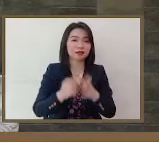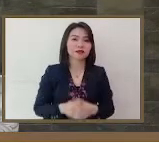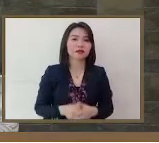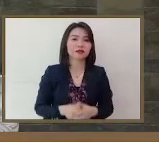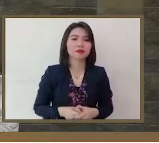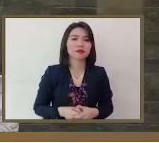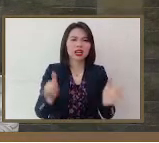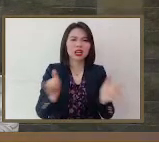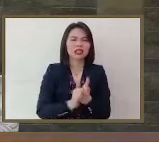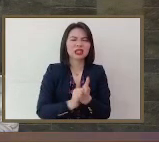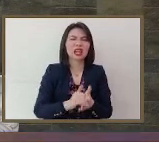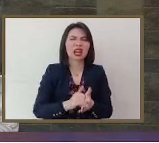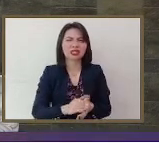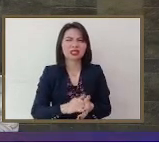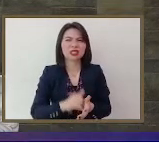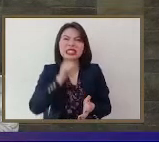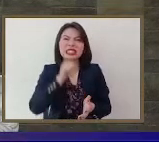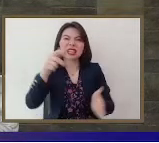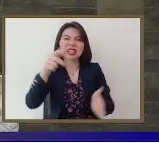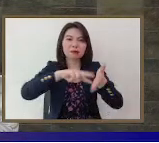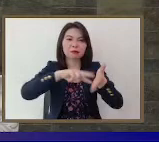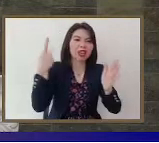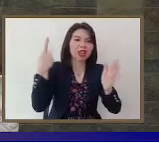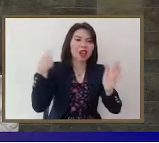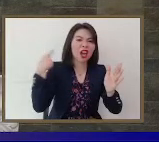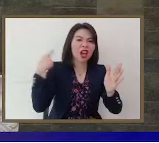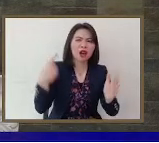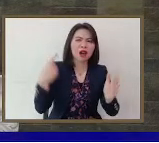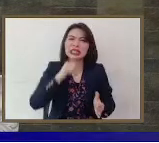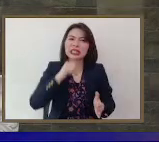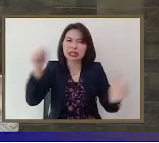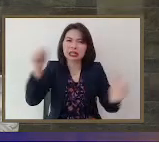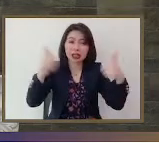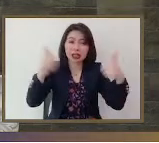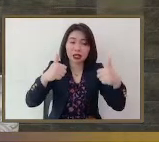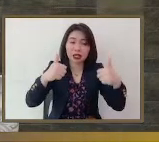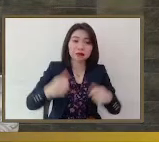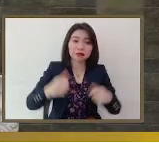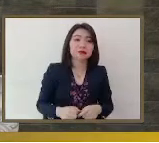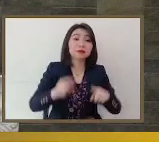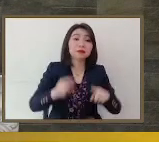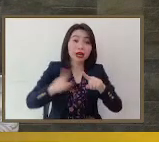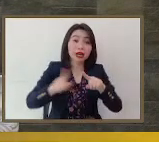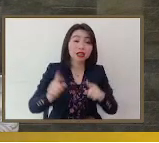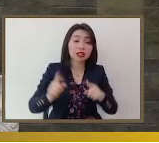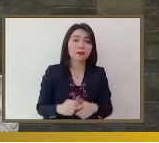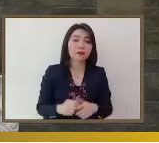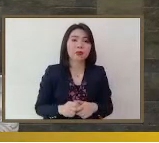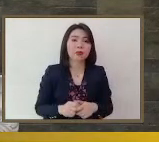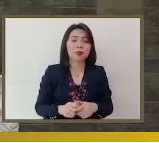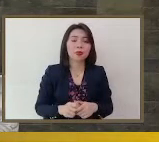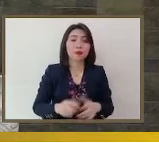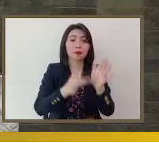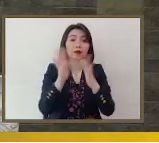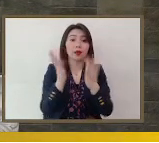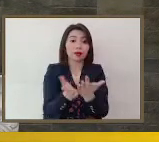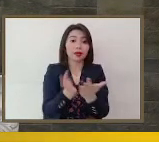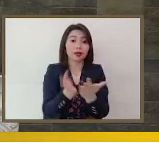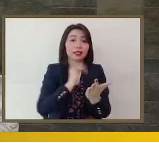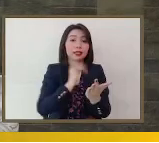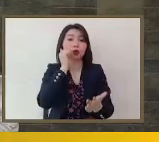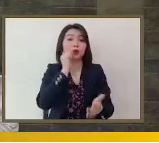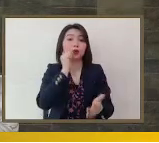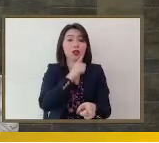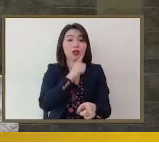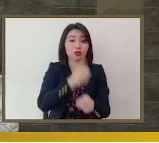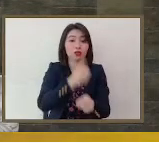kontra-kontra, yung mga sinasabi nila may contradiction ng Biblia. No, it has nothing to do with that. Huwag kayo maniwala doon. The Bible is always true, and this is